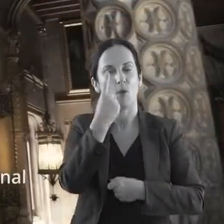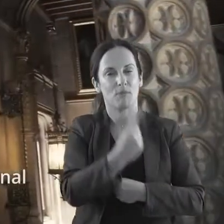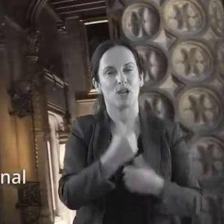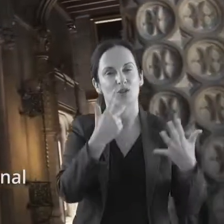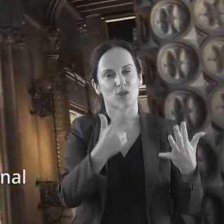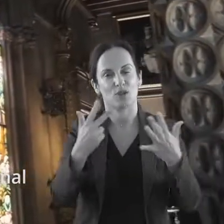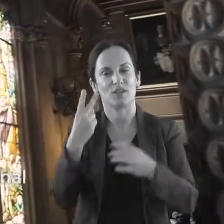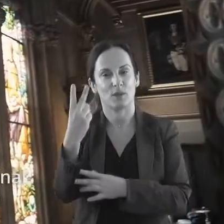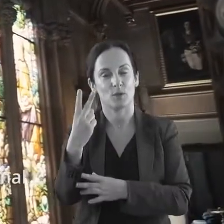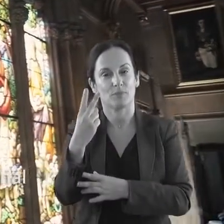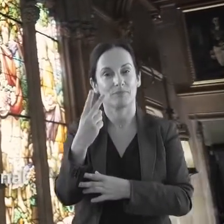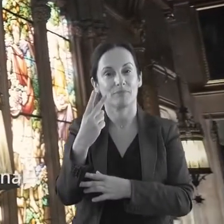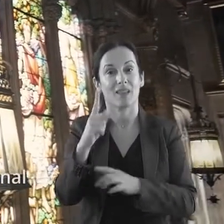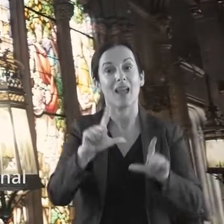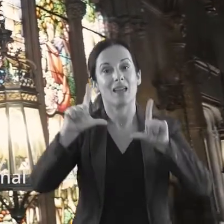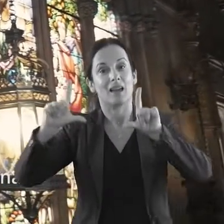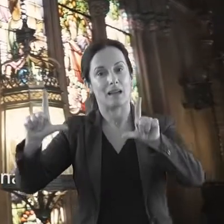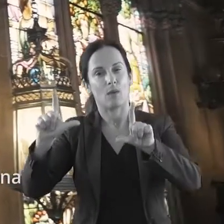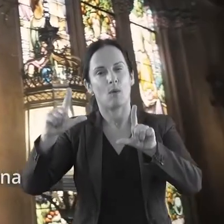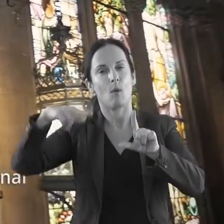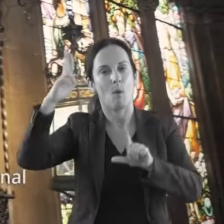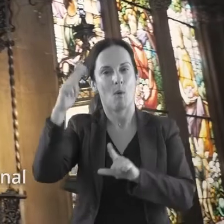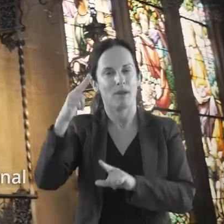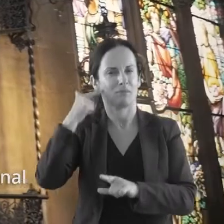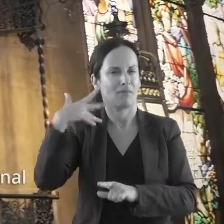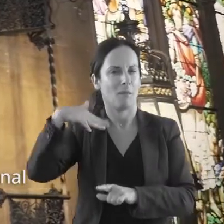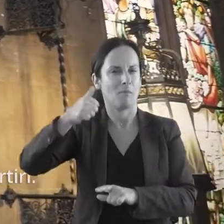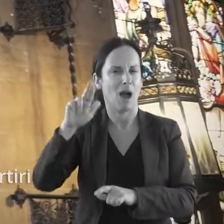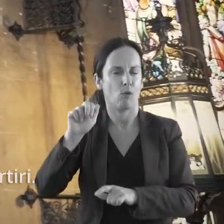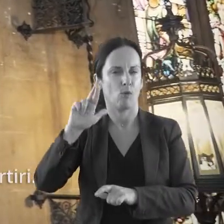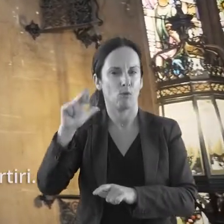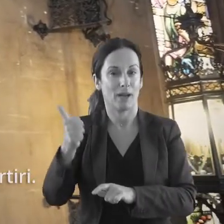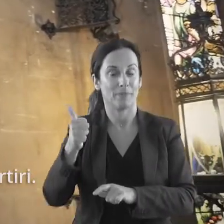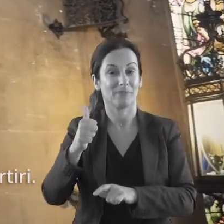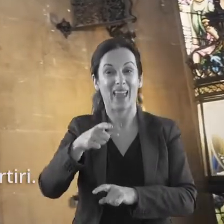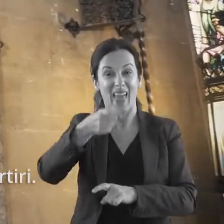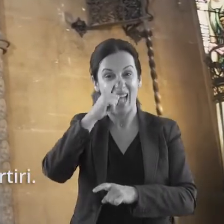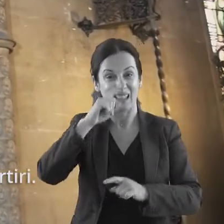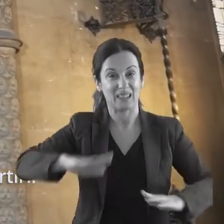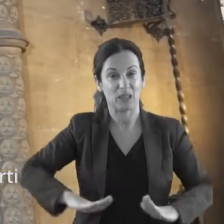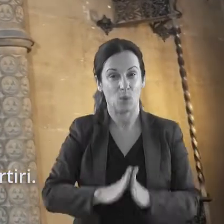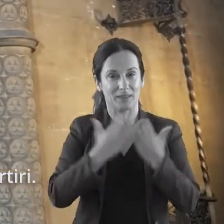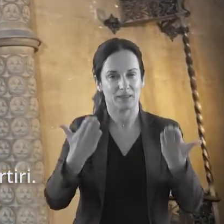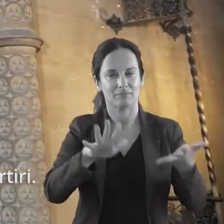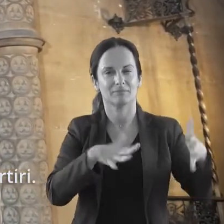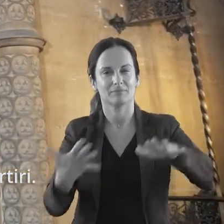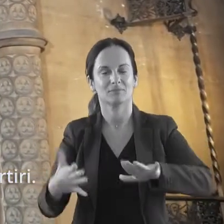De vora la sala de plens tenim un quadre de final del segle XVIII en el qual apareix Sant Sebastià abans del